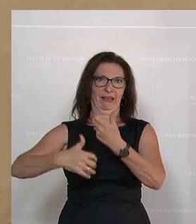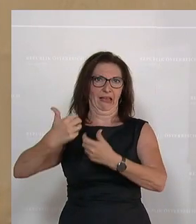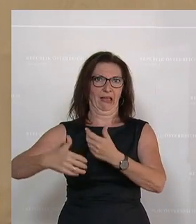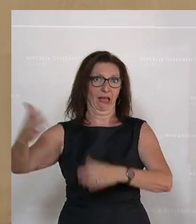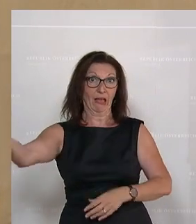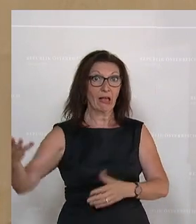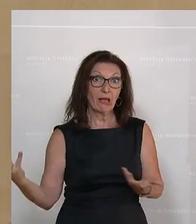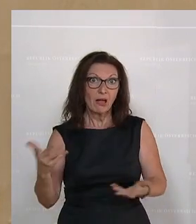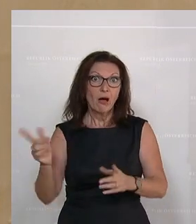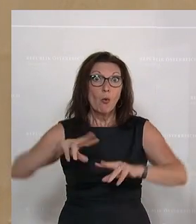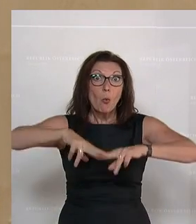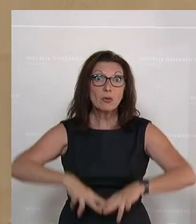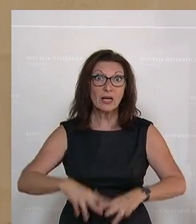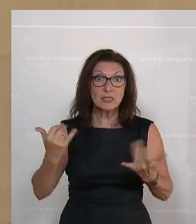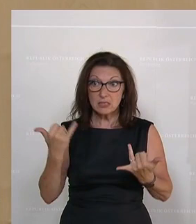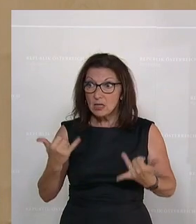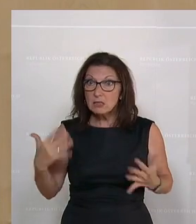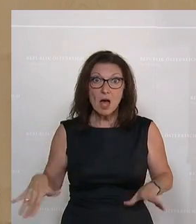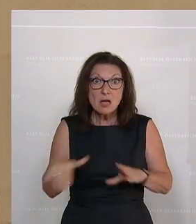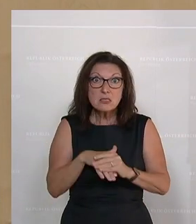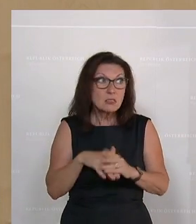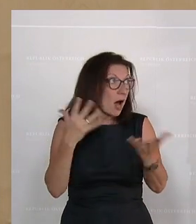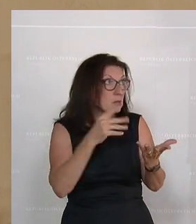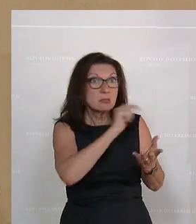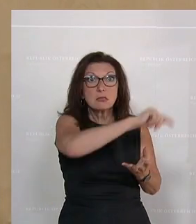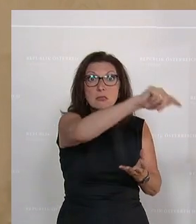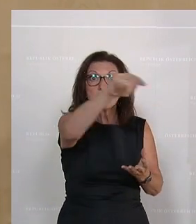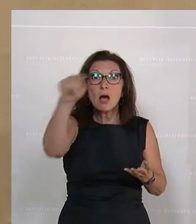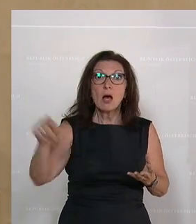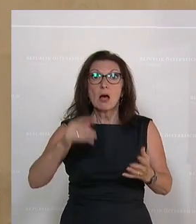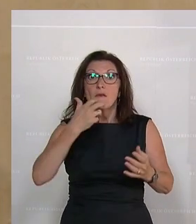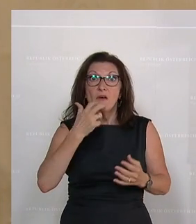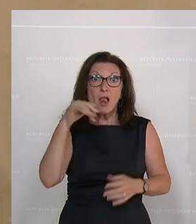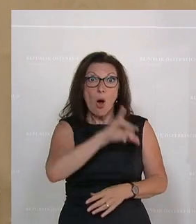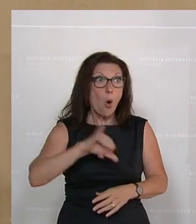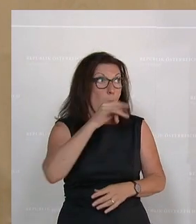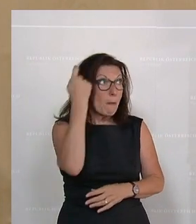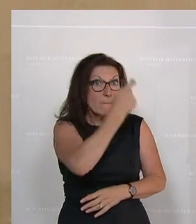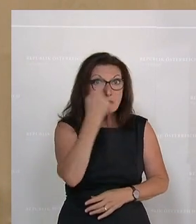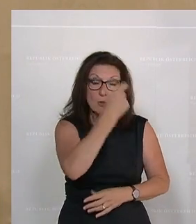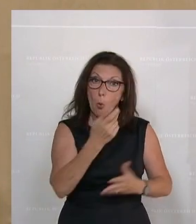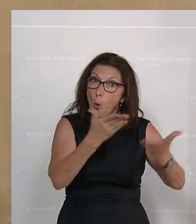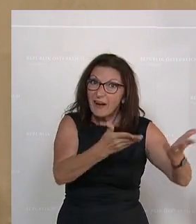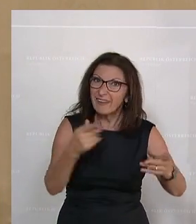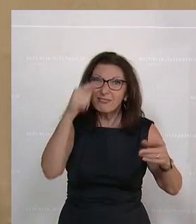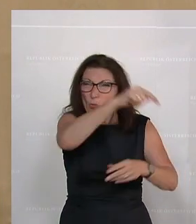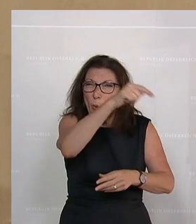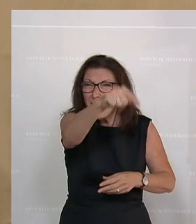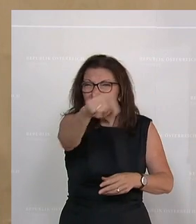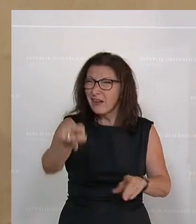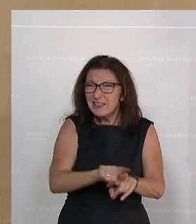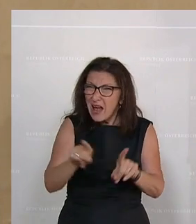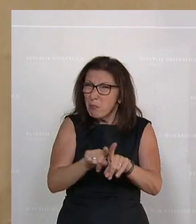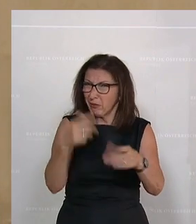alle anderen wo wir jetzt den ersatz besorgen auch kriege führen meine damen und herren merken sie auf welchen holzweg sie hier unterwegs sind